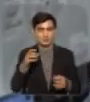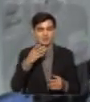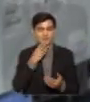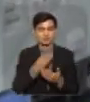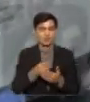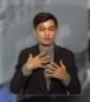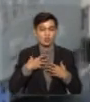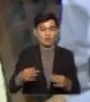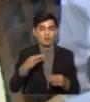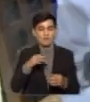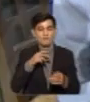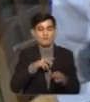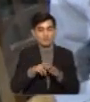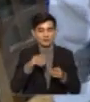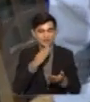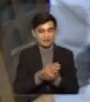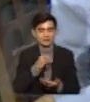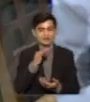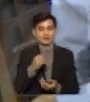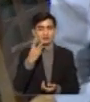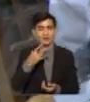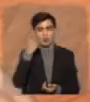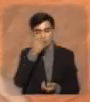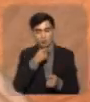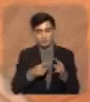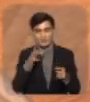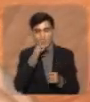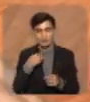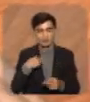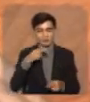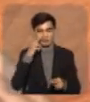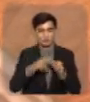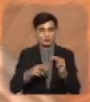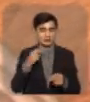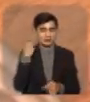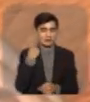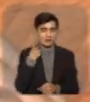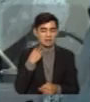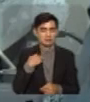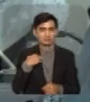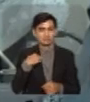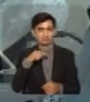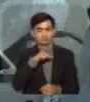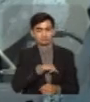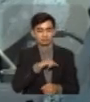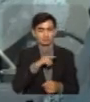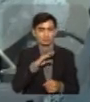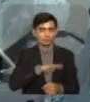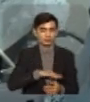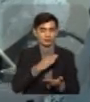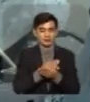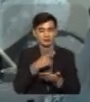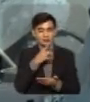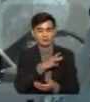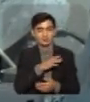денсаулықтың нашарлағанын айтпағанда, екі жылға жуық уақытымыздың бекер кеткені жанымызға батат дейді.